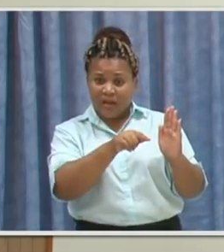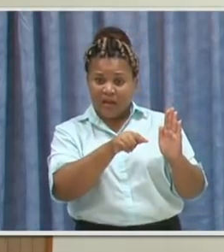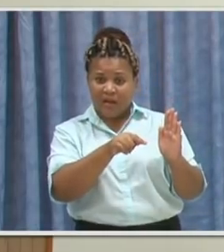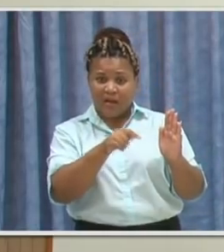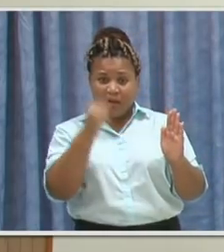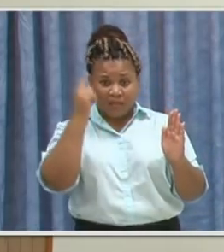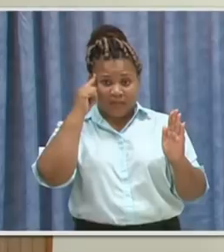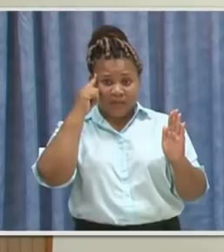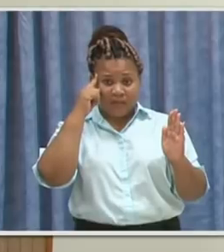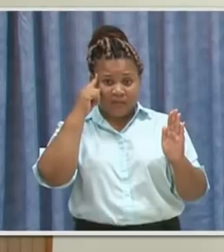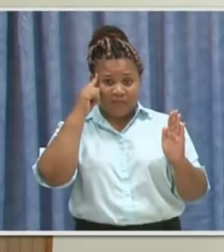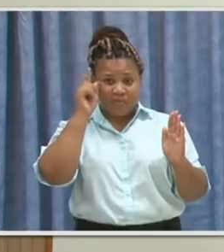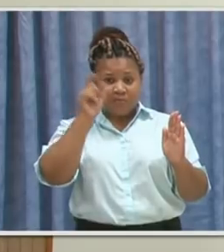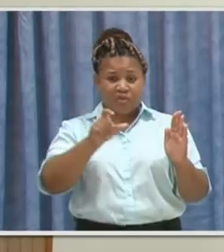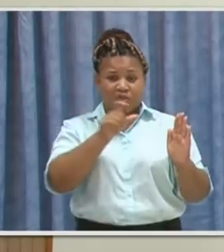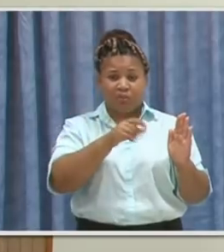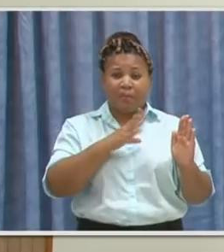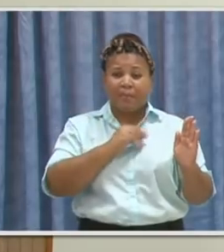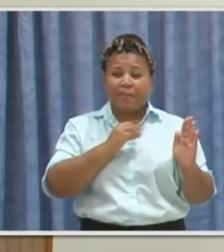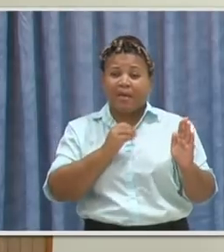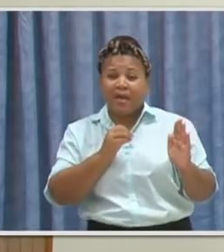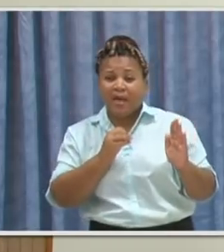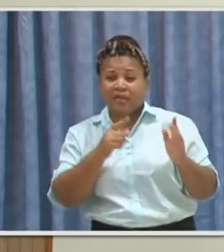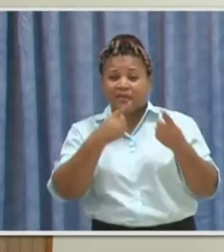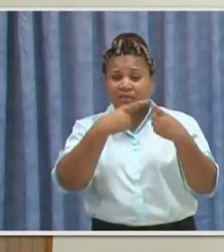sa réhabilitation psychologique aussi.